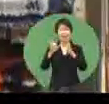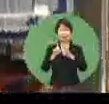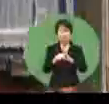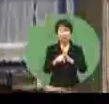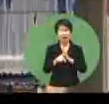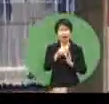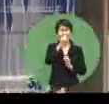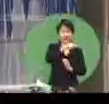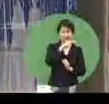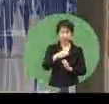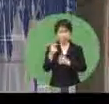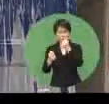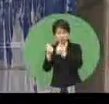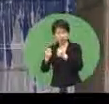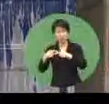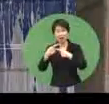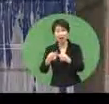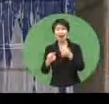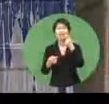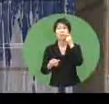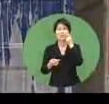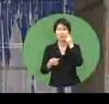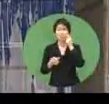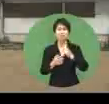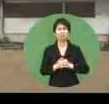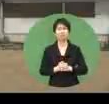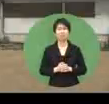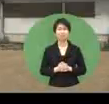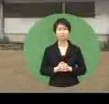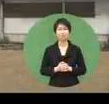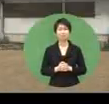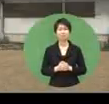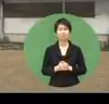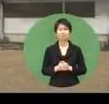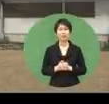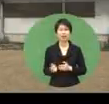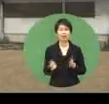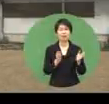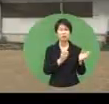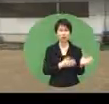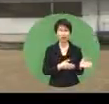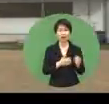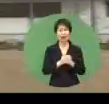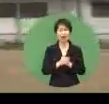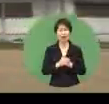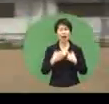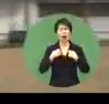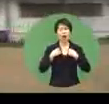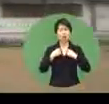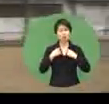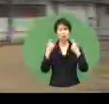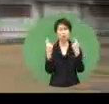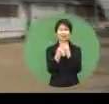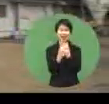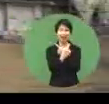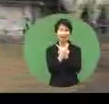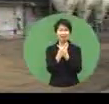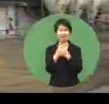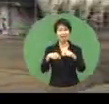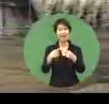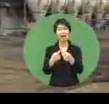ちり人も車もしないとまず入れないようになってます。それからシャワーインっていうことで服も着替えて入り